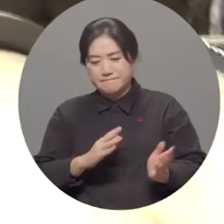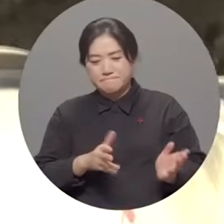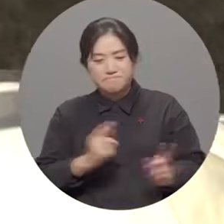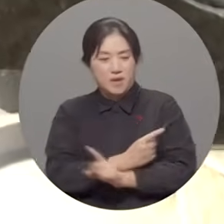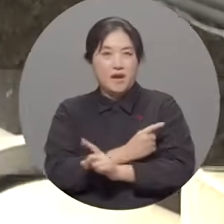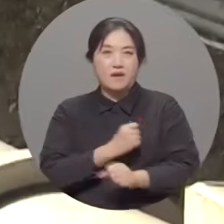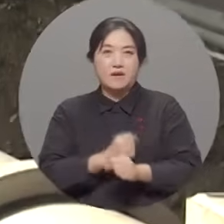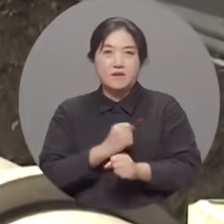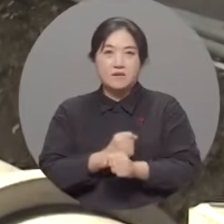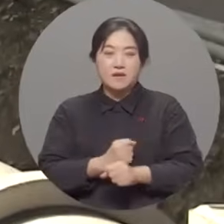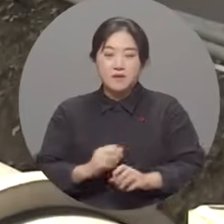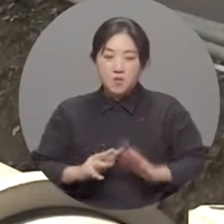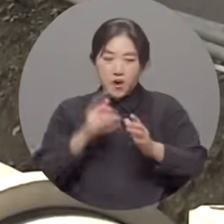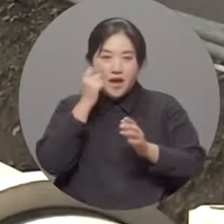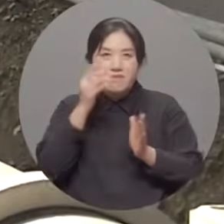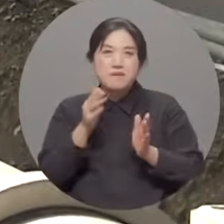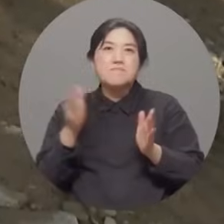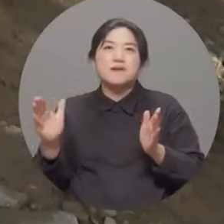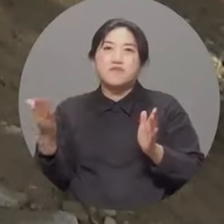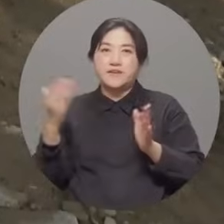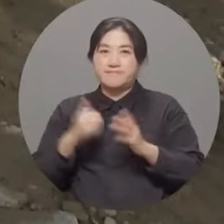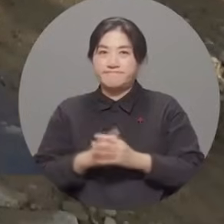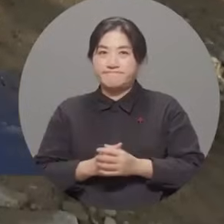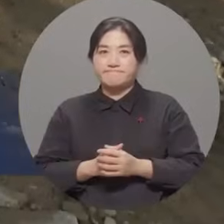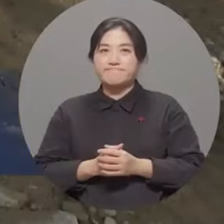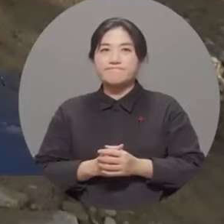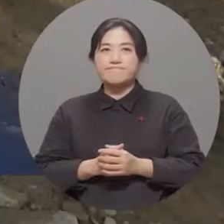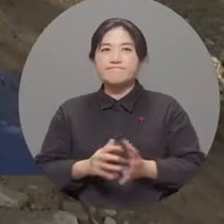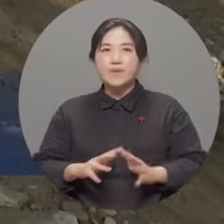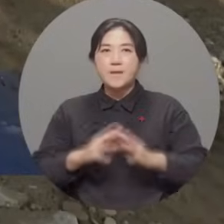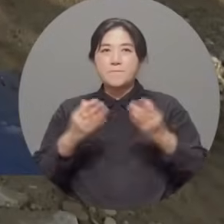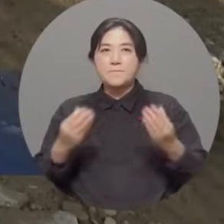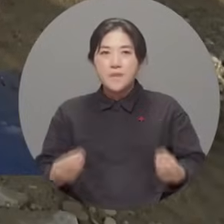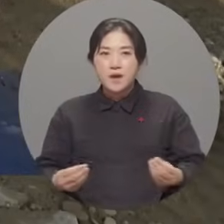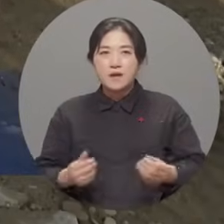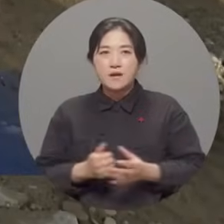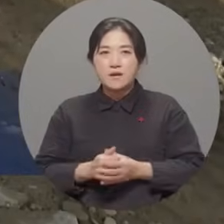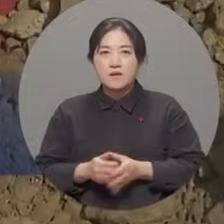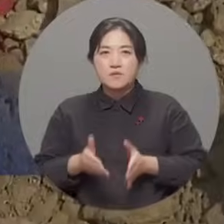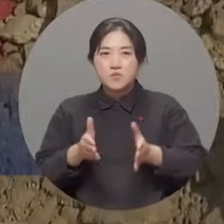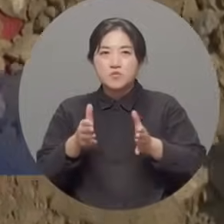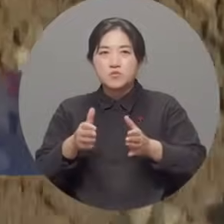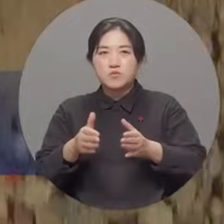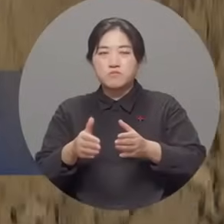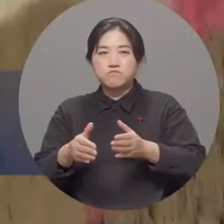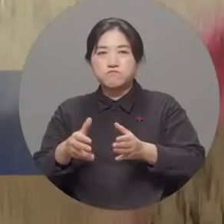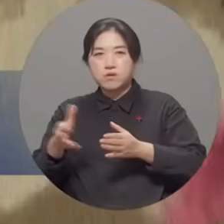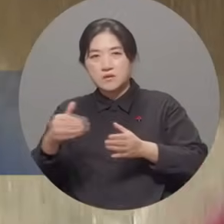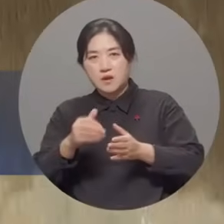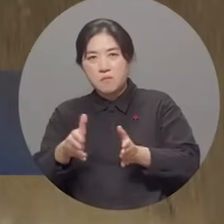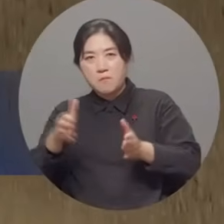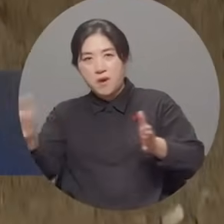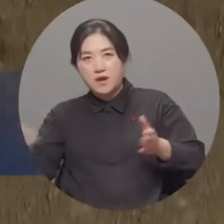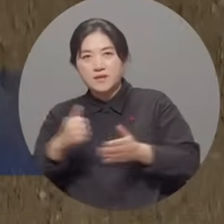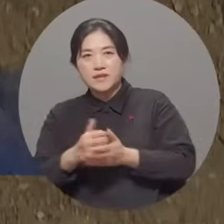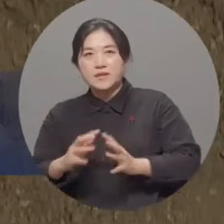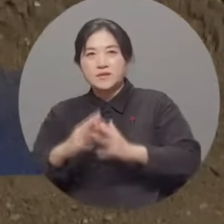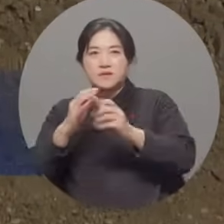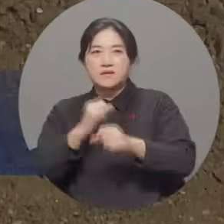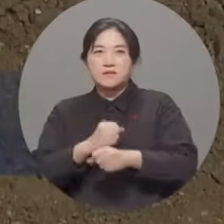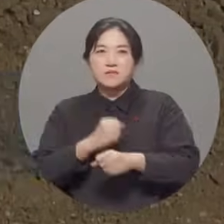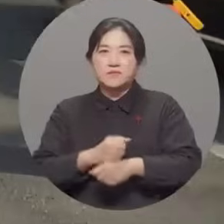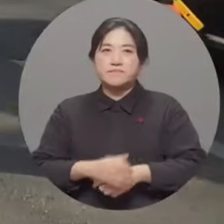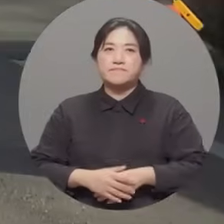공사 기간은 한 달 가까이 늘어났습니다. 시공을 했는데 좀 나와서 다시 도로 확보해서 다시 시공을 하는